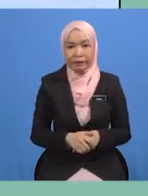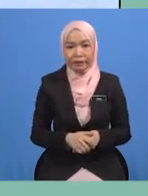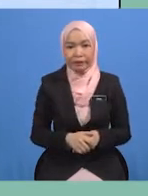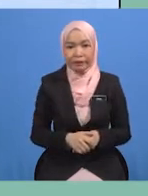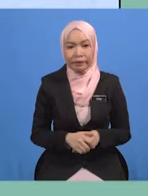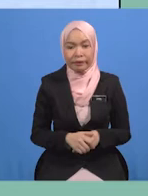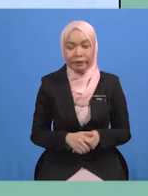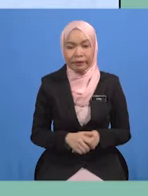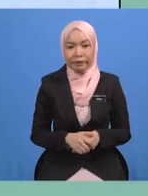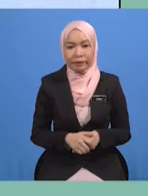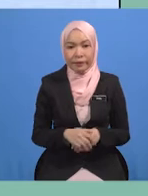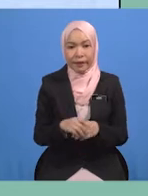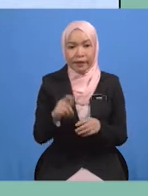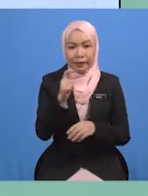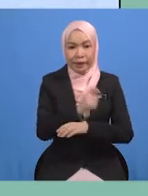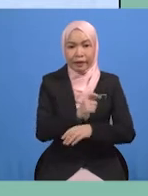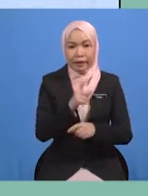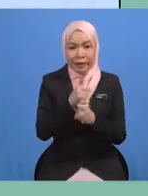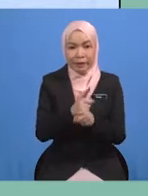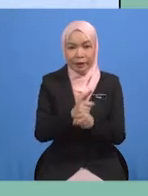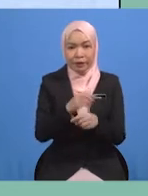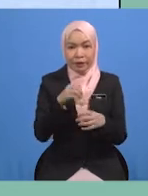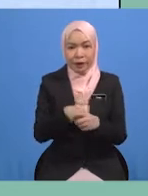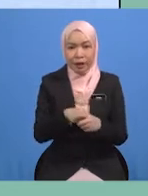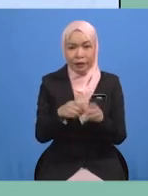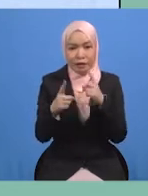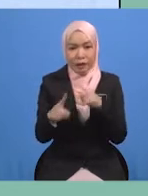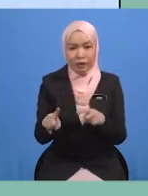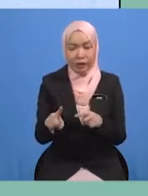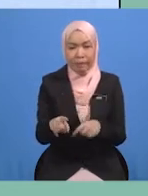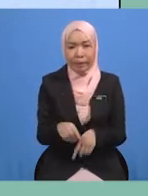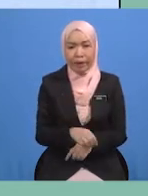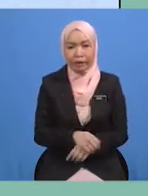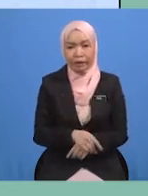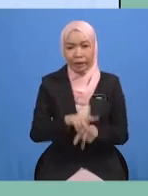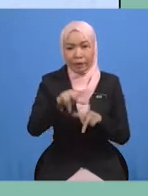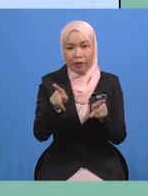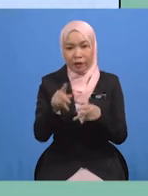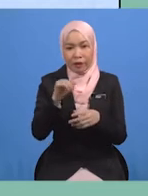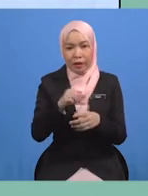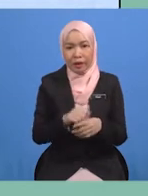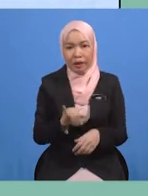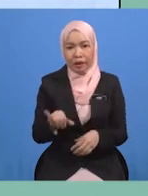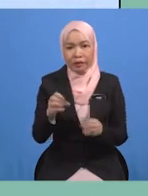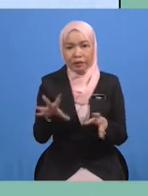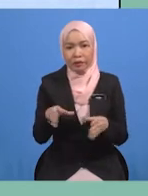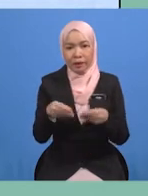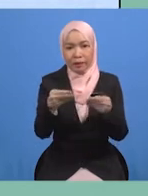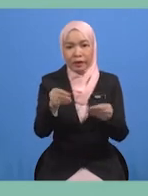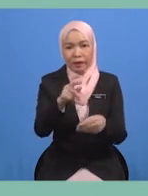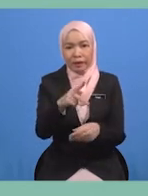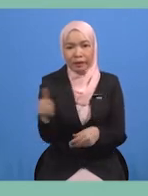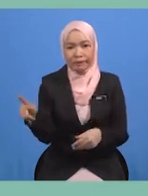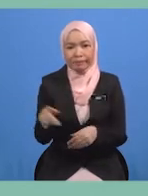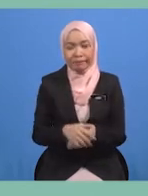Tandakan betul jawapan anda dalam petak yang disediakan dalam rajah 1.3.